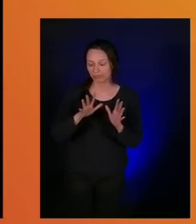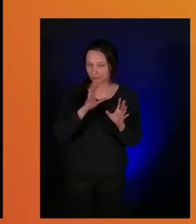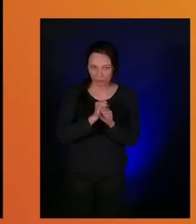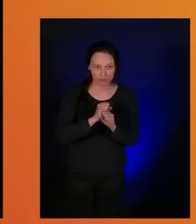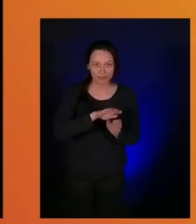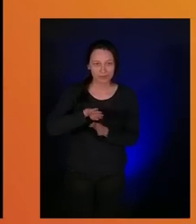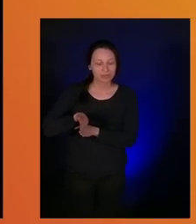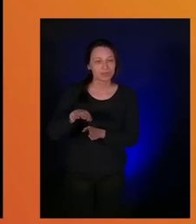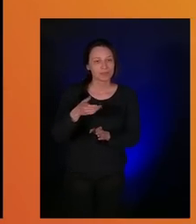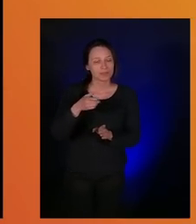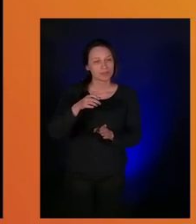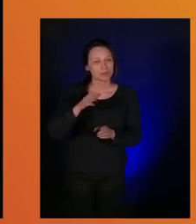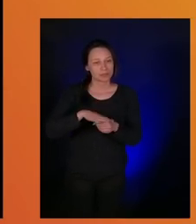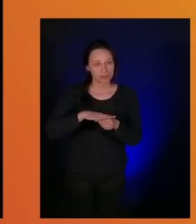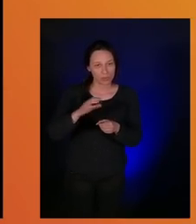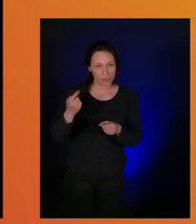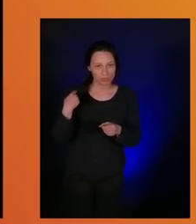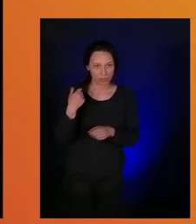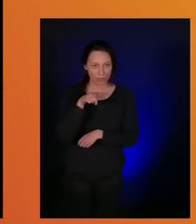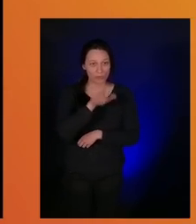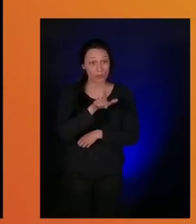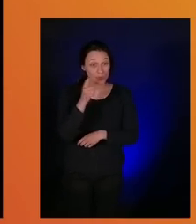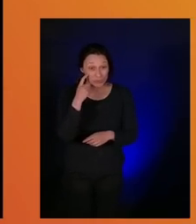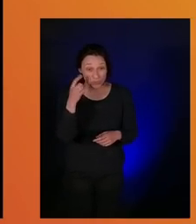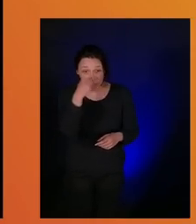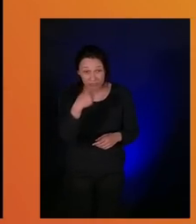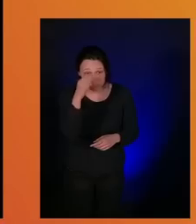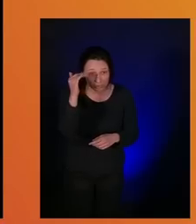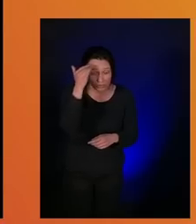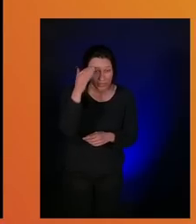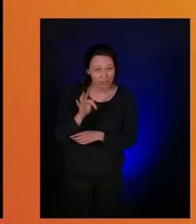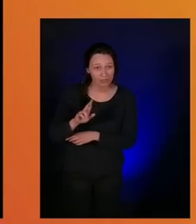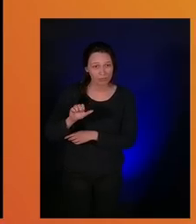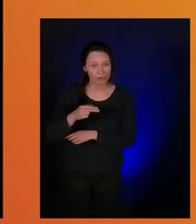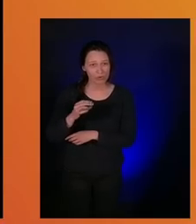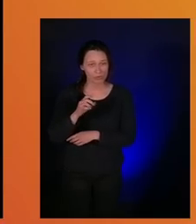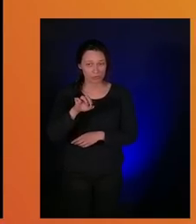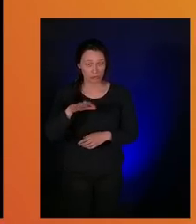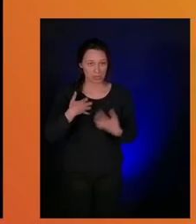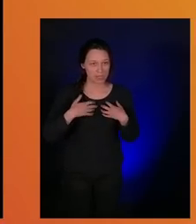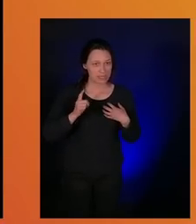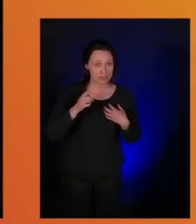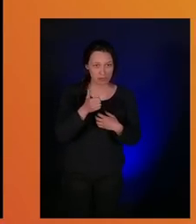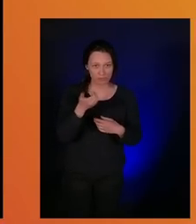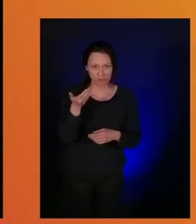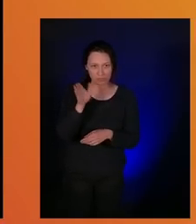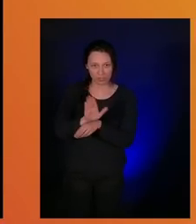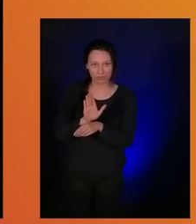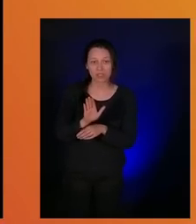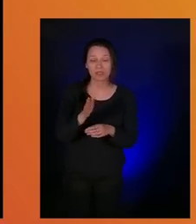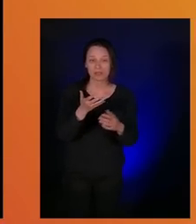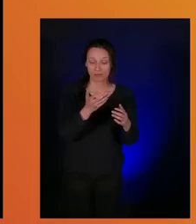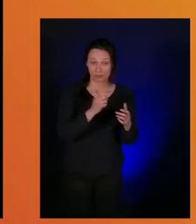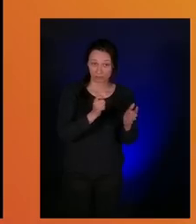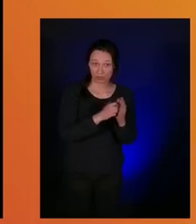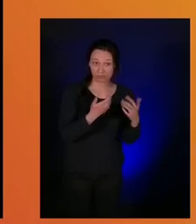reconnaître François, mais n'hésitez pas à vous présenter. Ça sera plus facile. Et puis après, on enchaînera avec le micro numéro 4. Et puis après, au micro